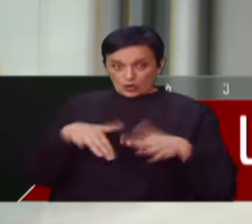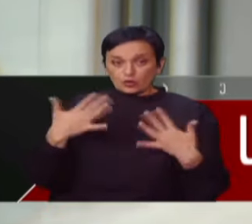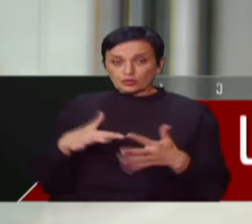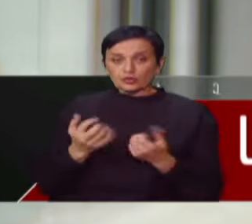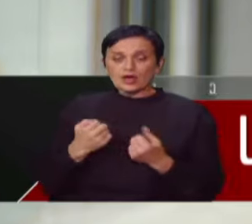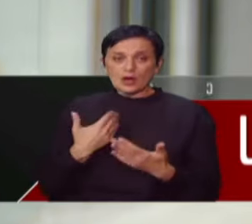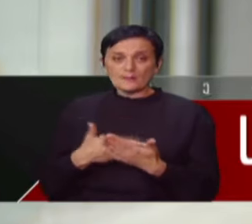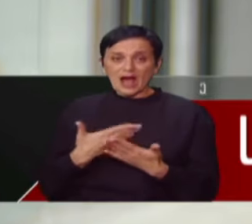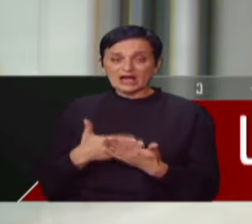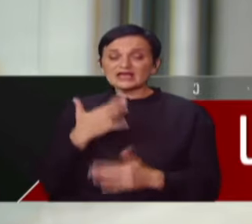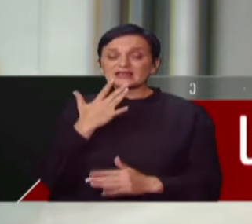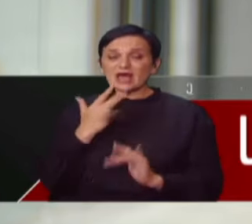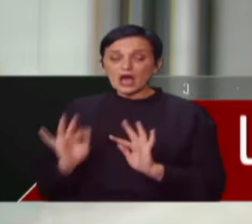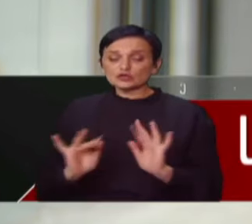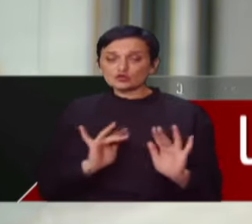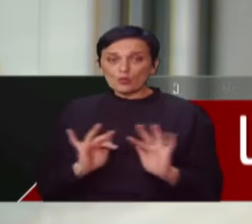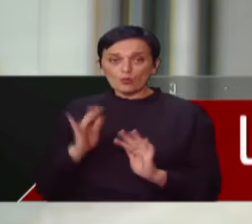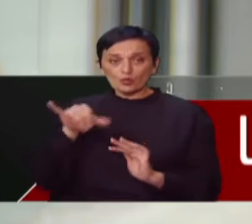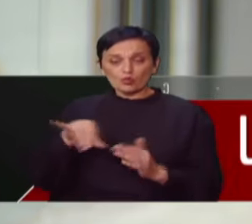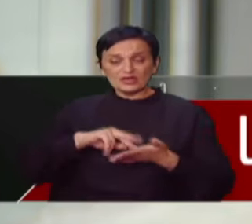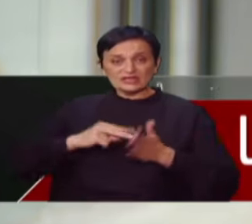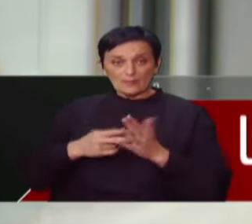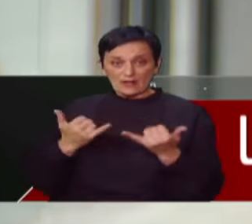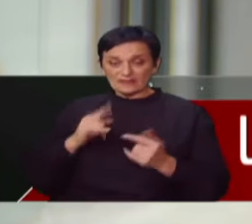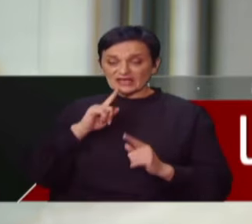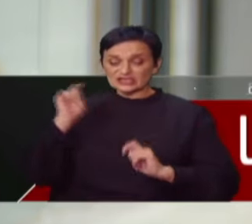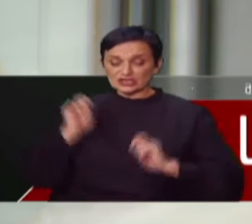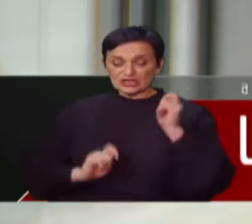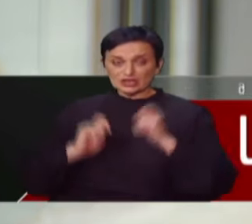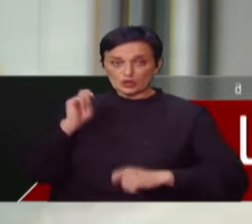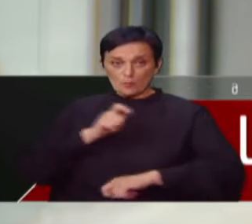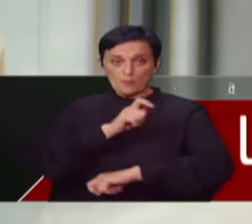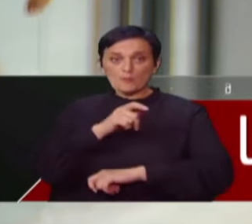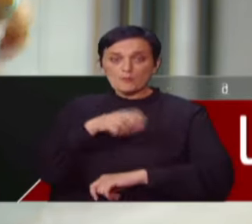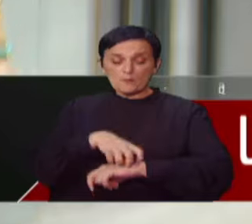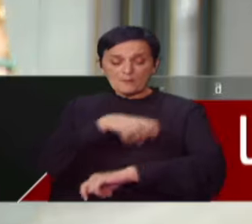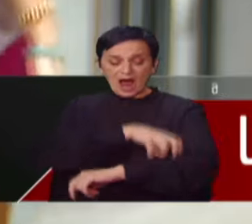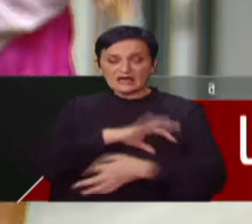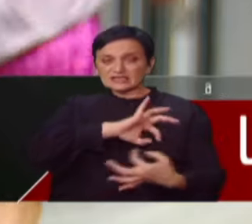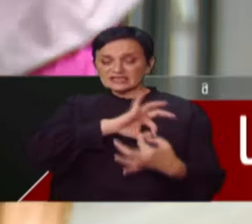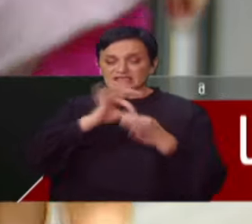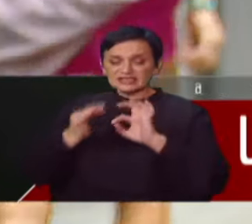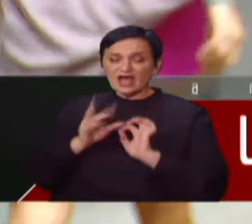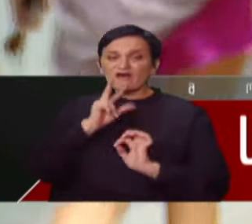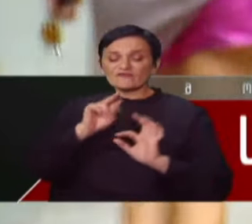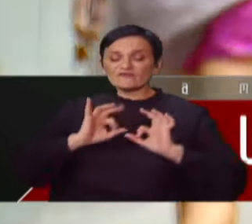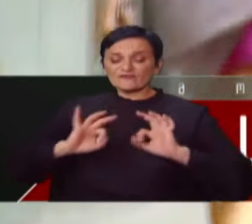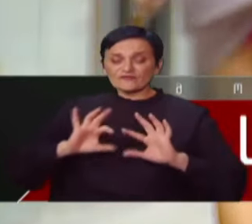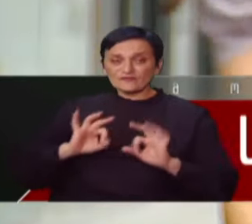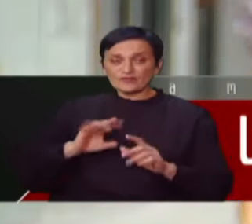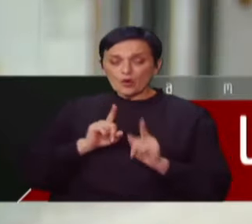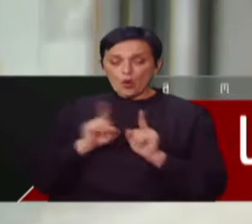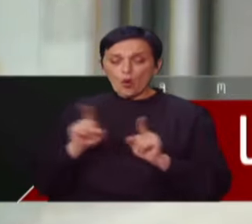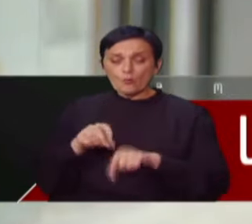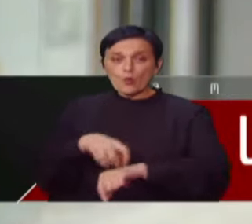მიიღო, მაგალითად, ნაციონალურ მოძრაობას აქვს დაგეგმილი დღეს ყრილობა, სადაც პარტია უკვე დეტალურად გააჟღერებს, ვინ იქნებიან ის